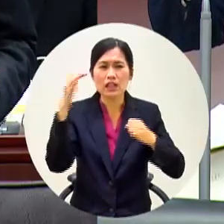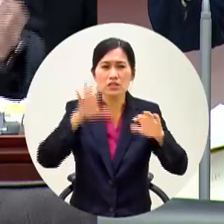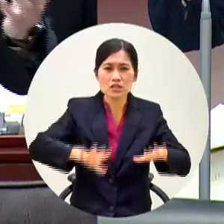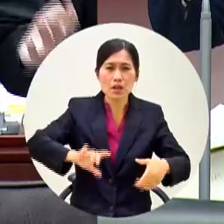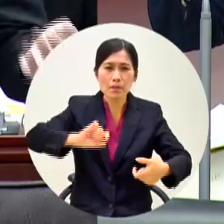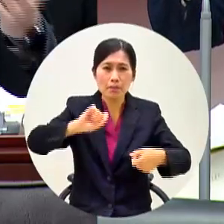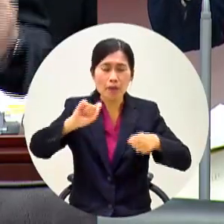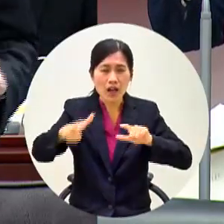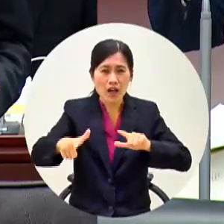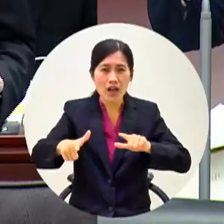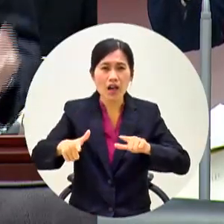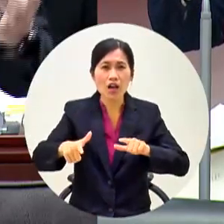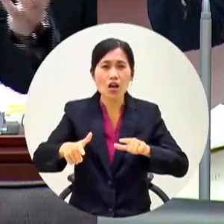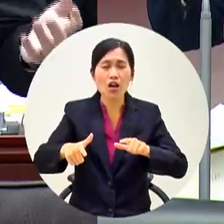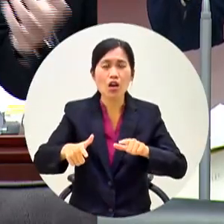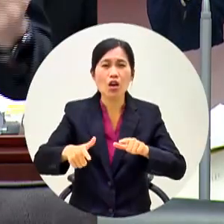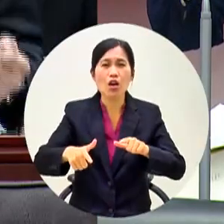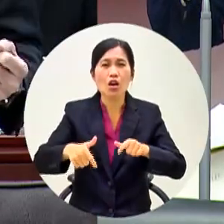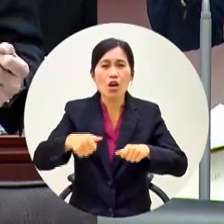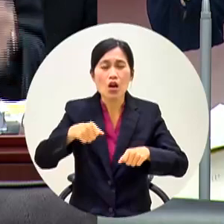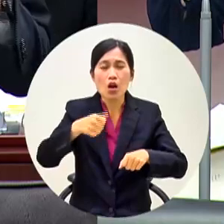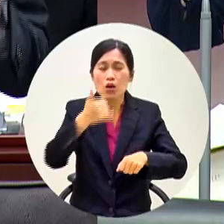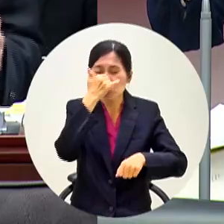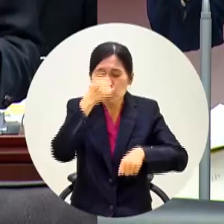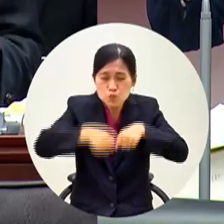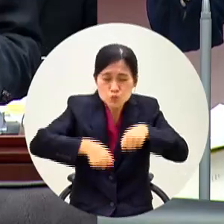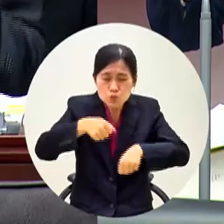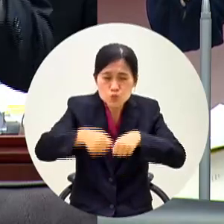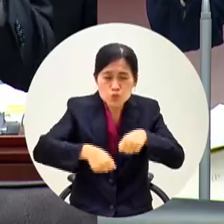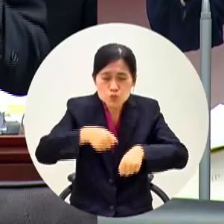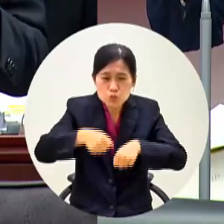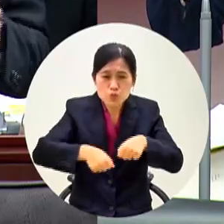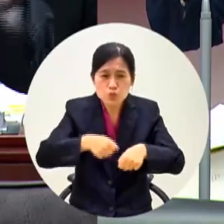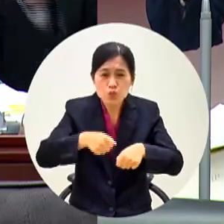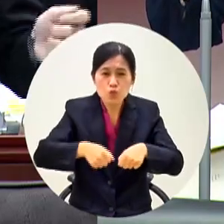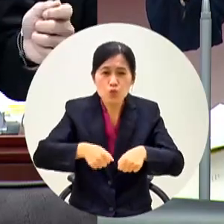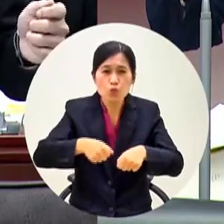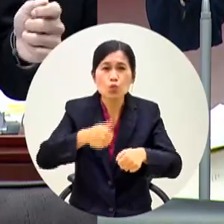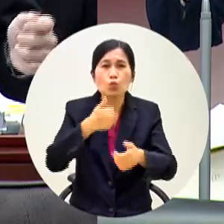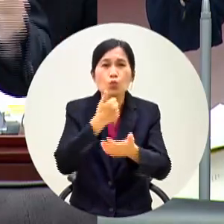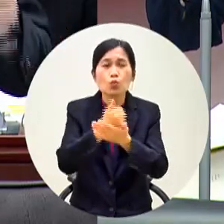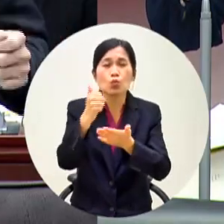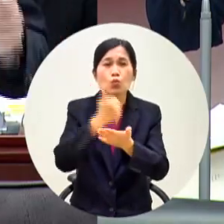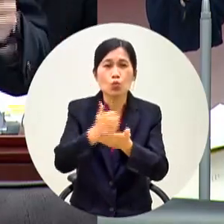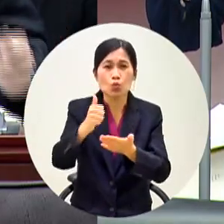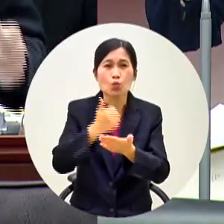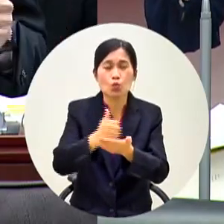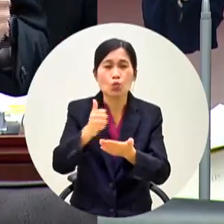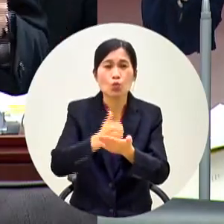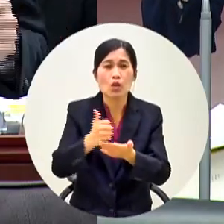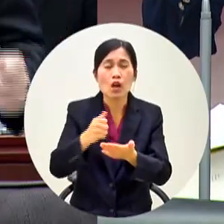疫拔针，或者是非洲猪，或者是我们的质感，我们的猪。台湾猪可以走出去，可